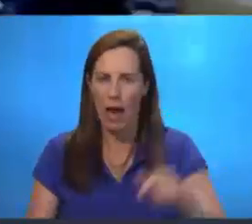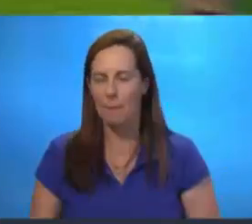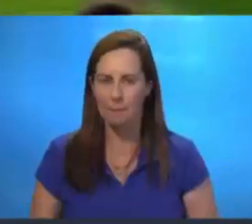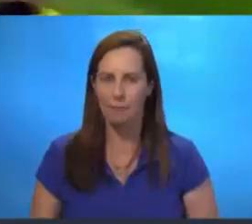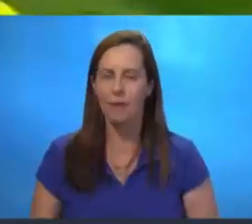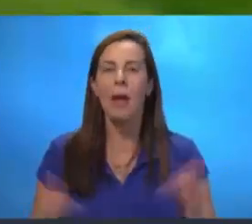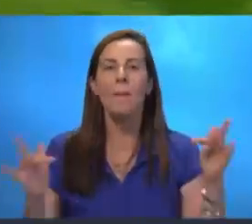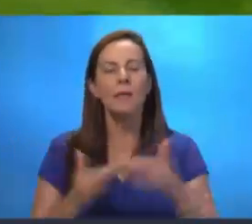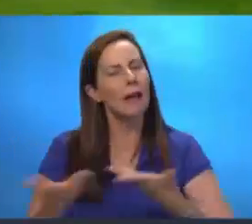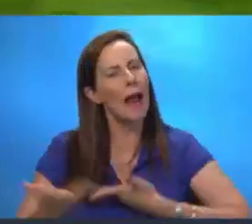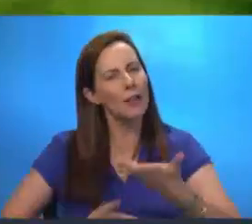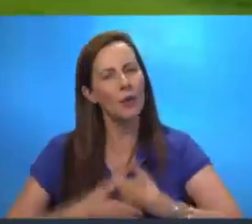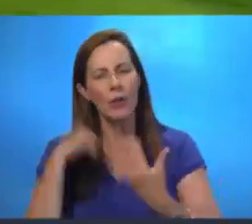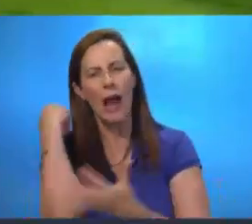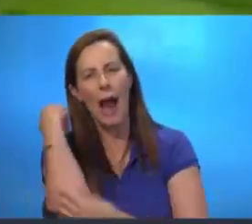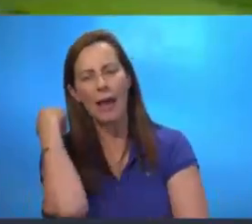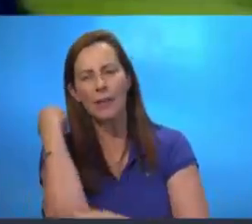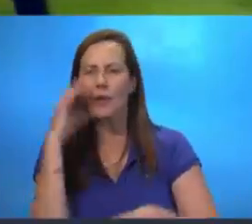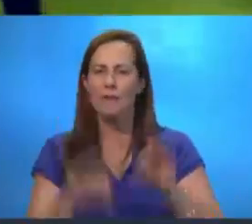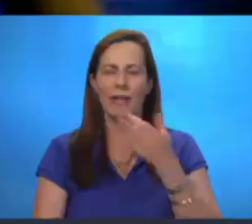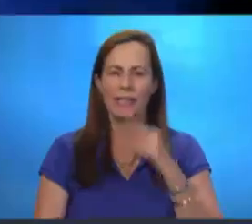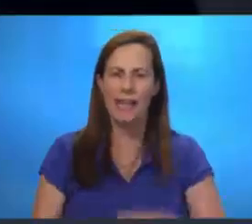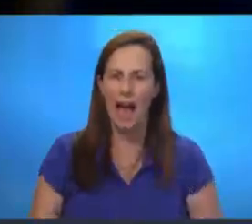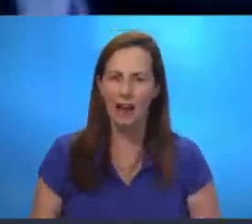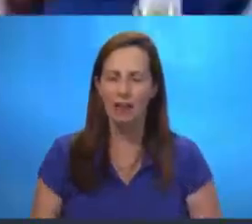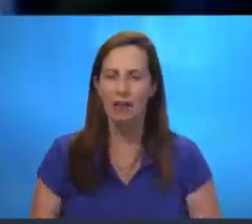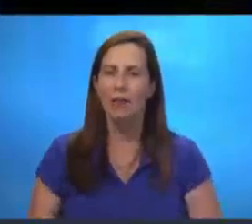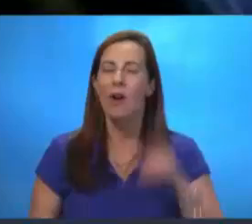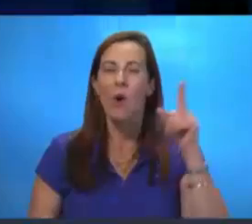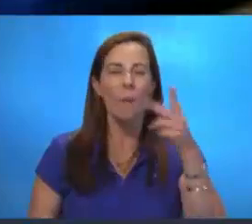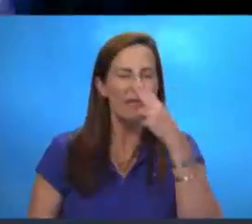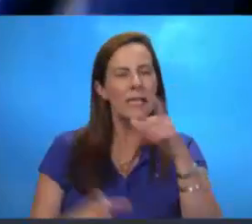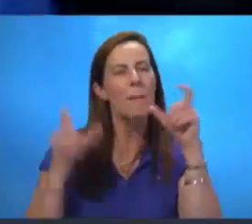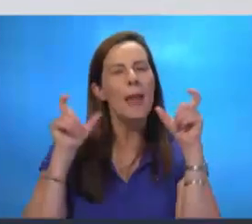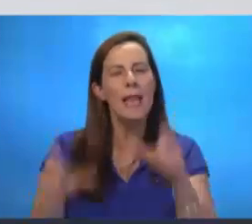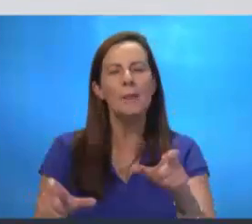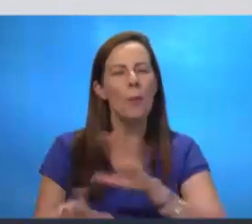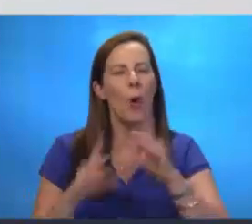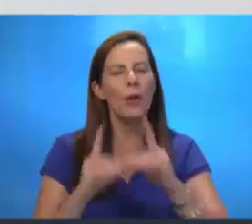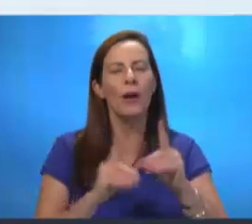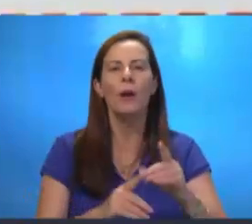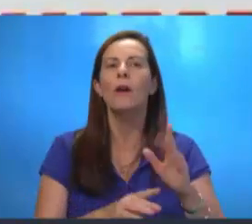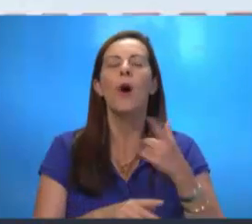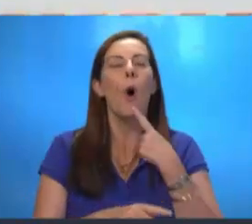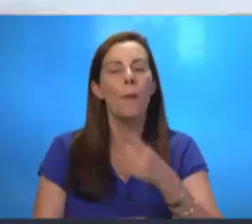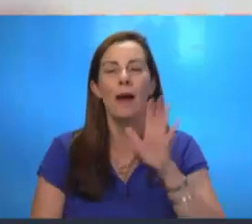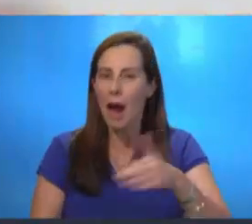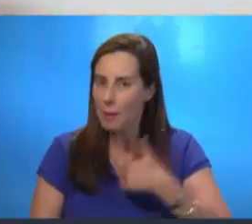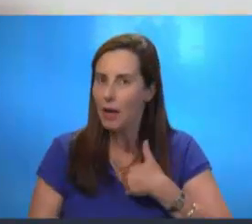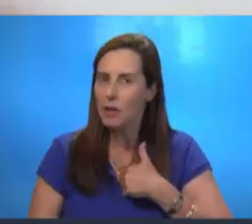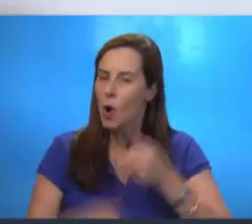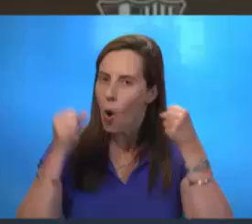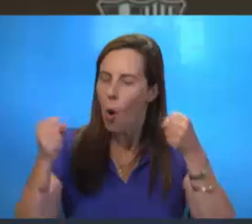משחק הידידות בין ארגנטינה לנבחרת ישראל. רג'וב מנסה למנוע זאת בכל דרך, דואג להבהיר, גם אני מאוהדיו של